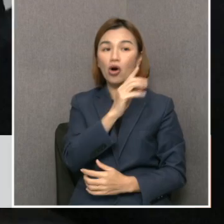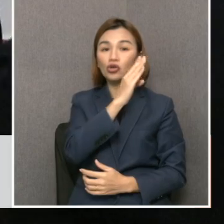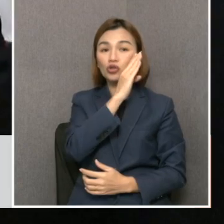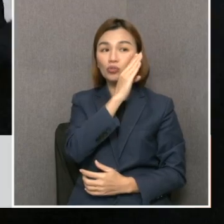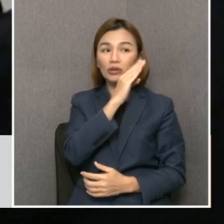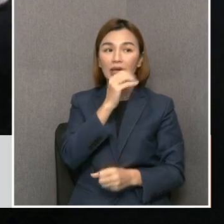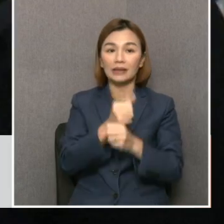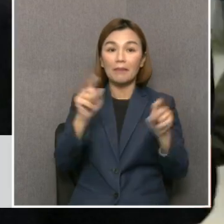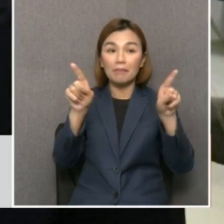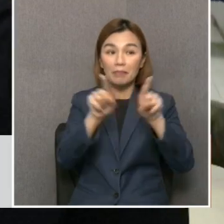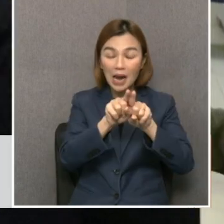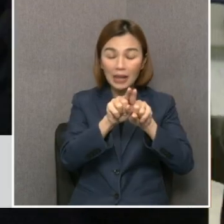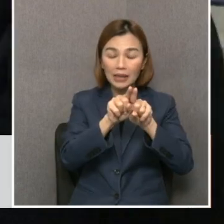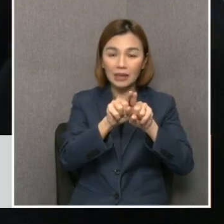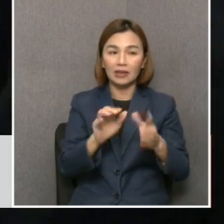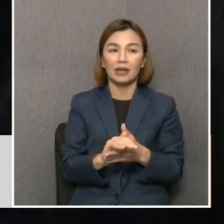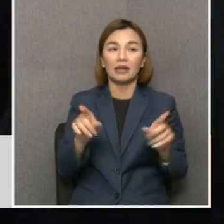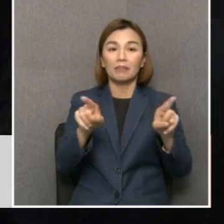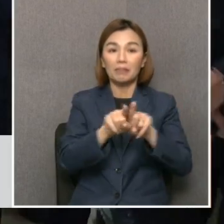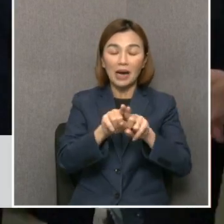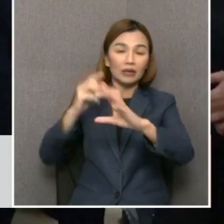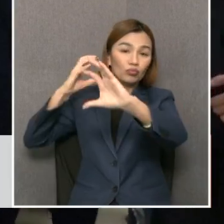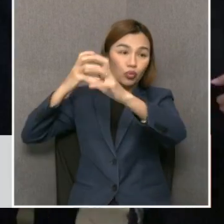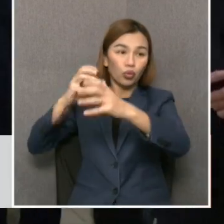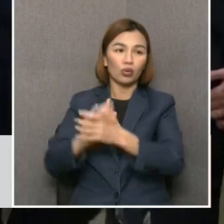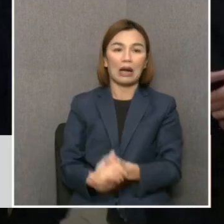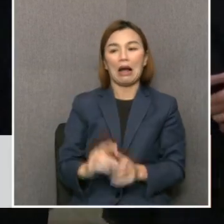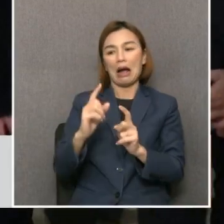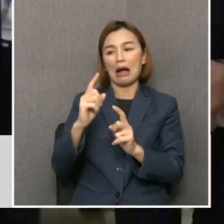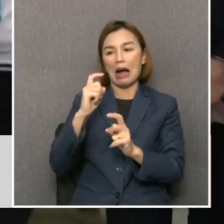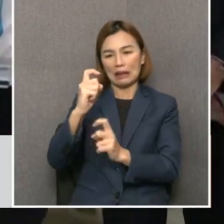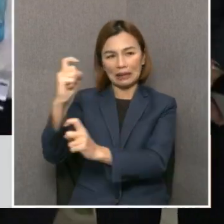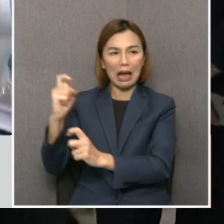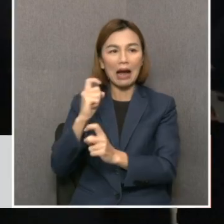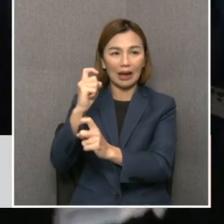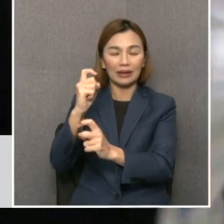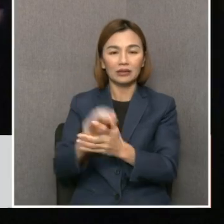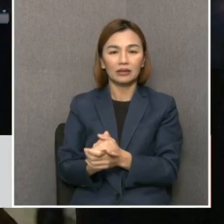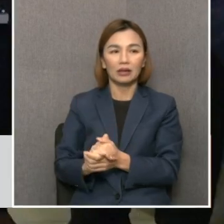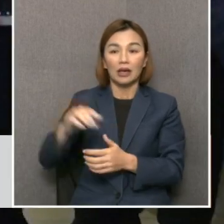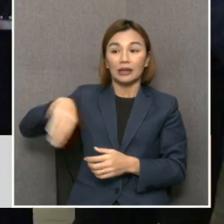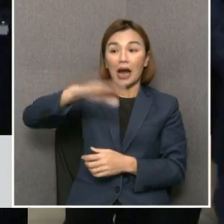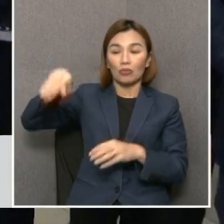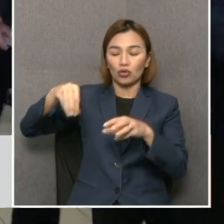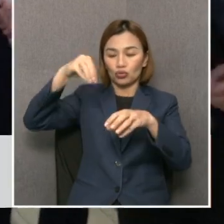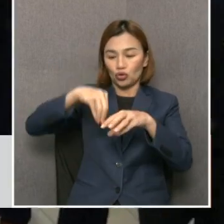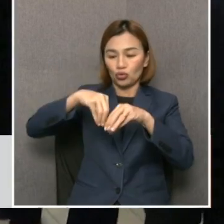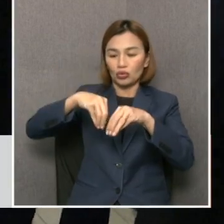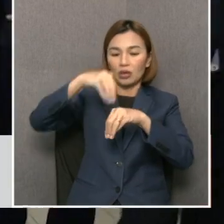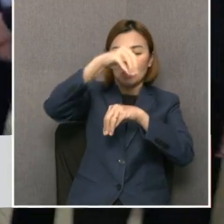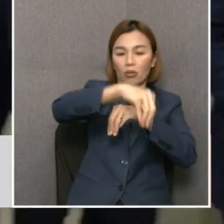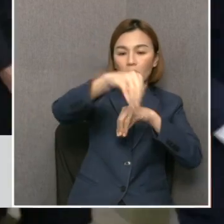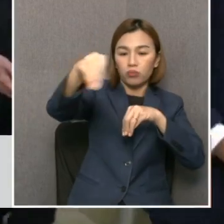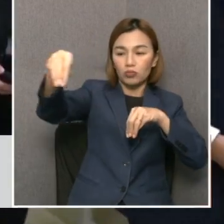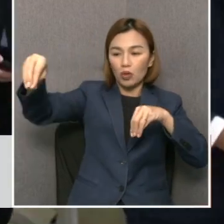ทำเหมือนในหนังตัวประกันจะตกอยู่ในอันตรายอย่างยิ่งและจากข้อมูลที่ได้รับมาก็คือว่าตัวประกันเนี่ยกระจายอยู่ในหลายพื้นที่ถ้าห